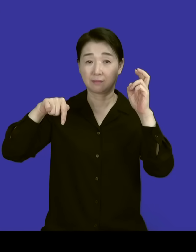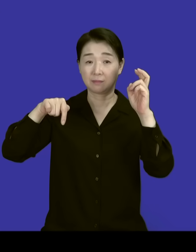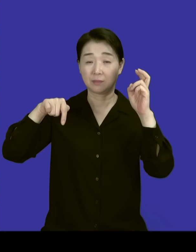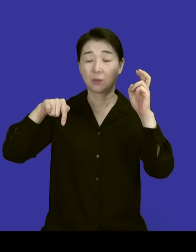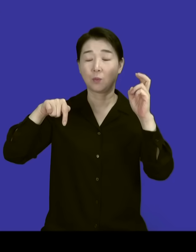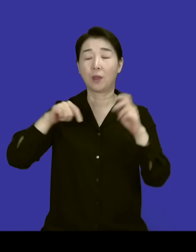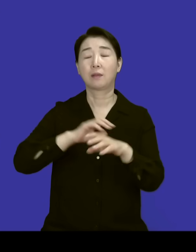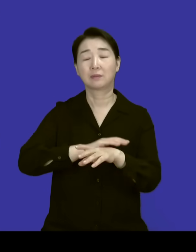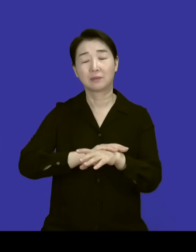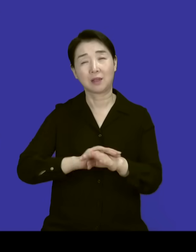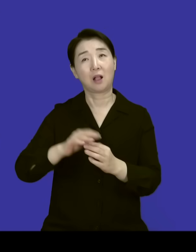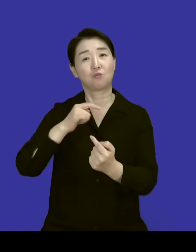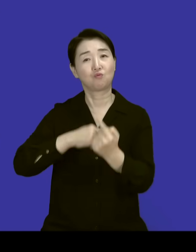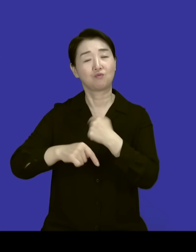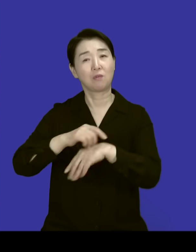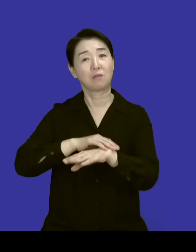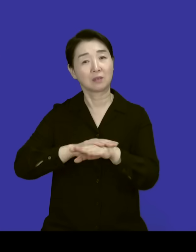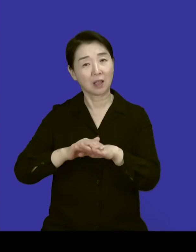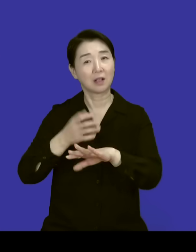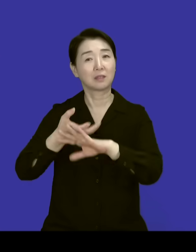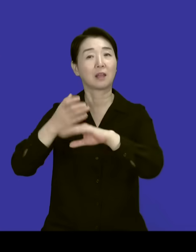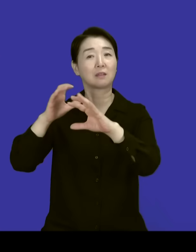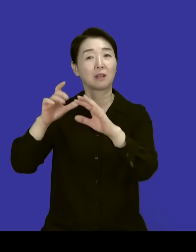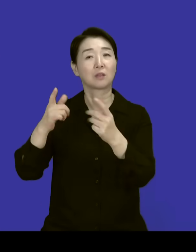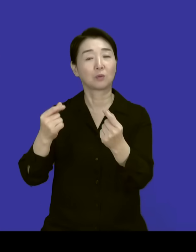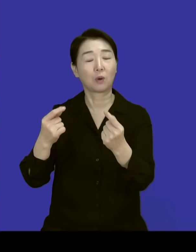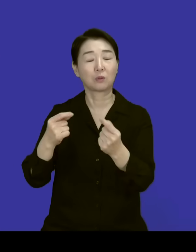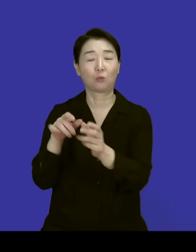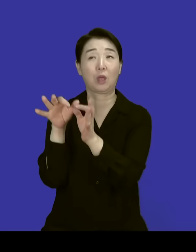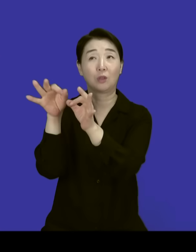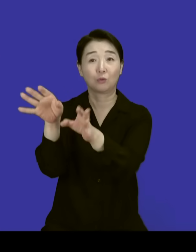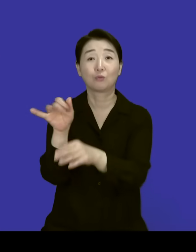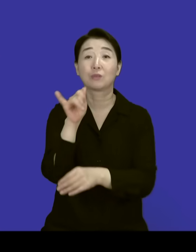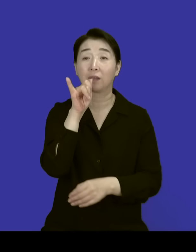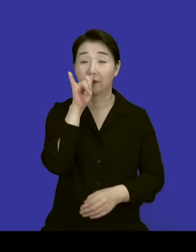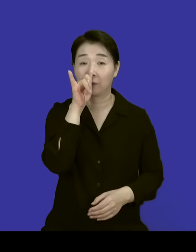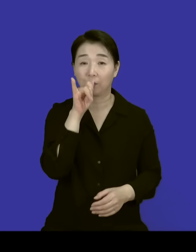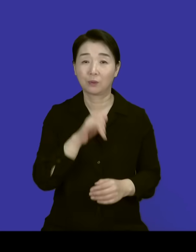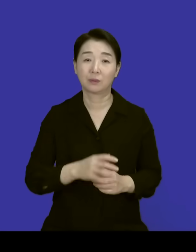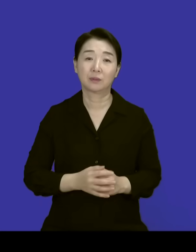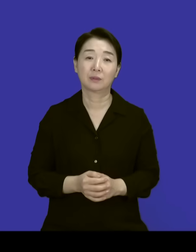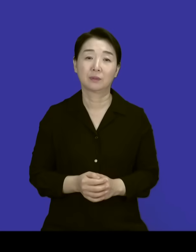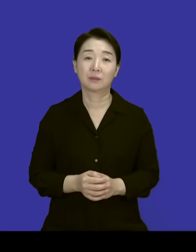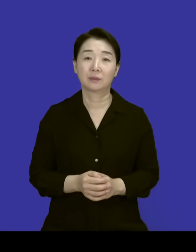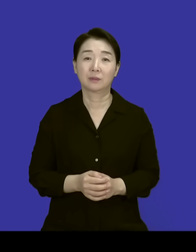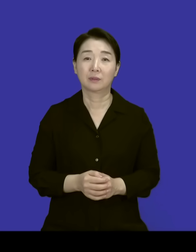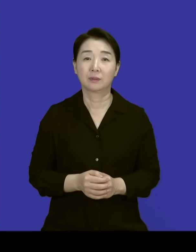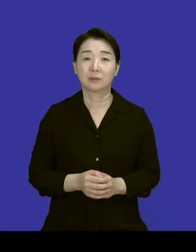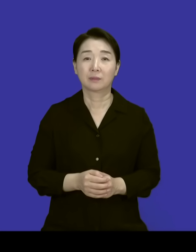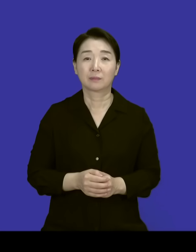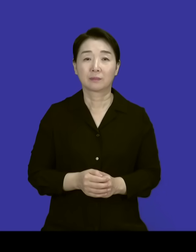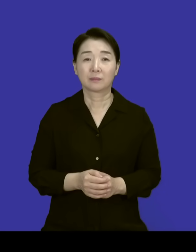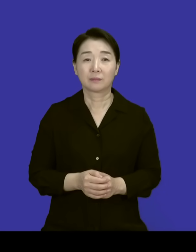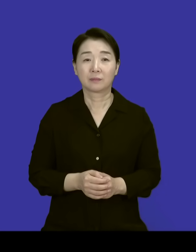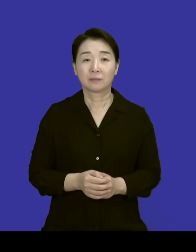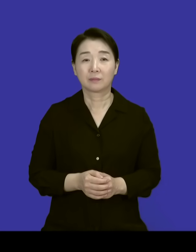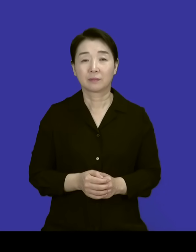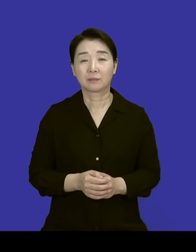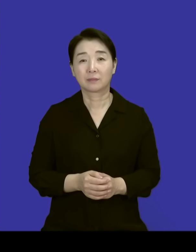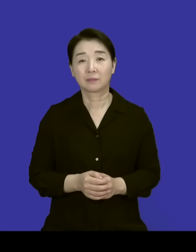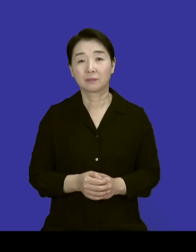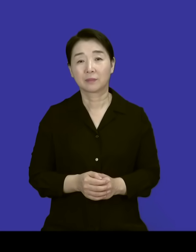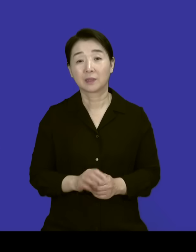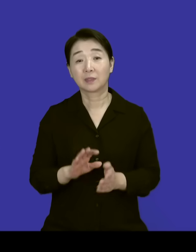많이 풀렸어요 이제. 네. 해외에서도 그렇고 어려우니까 돈을 막 네, 해결되고. 투자도 좀 예, 들어오고 네, 어려웠던 것도 끄게 네. 되고 그리고 그 당시에 제가